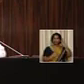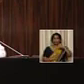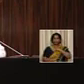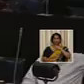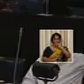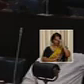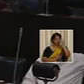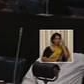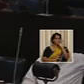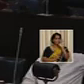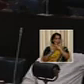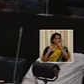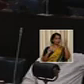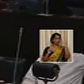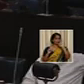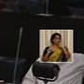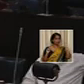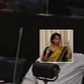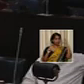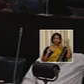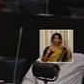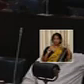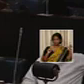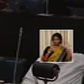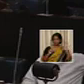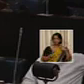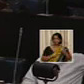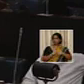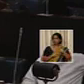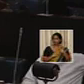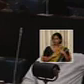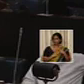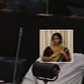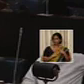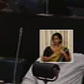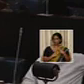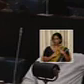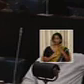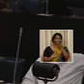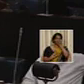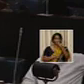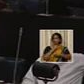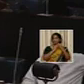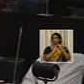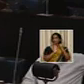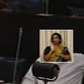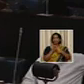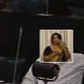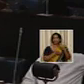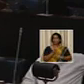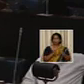කතානායකතුමනි 2015 2016 2017 වර්ෂ සඳහා ශ්‍රී ලංකා සීනි සමාගමේ වාර්ෂික